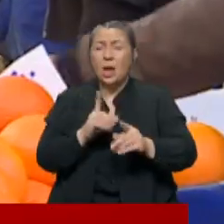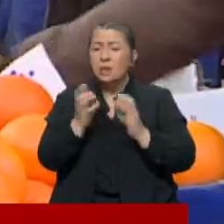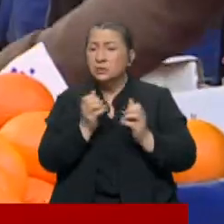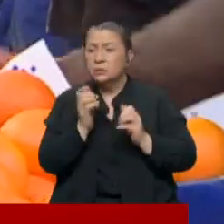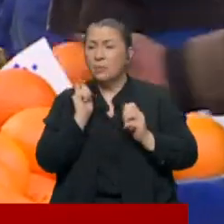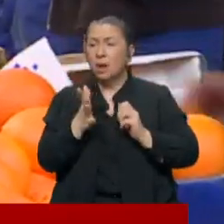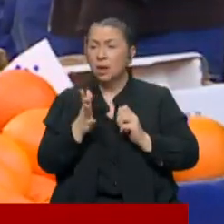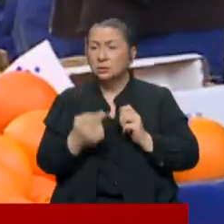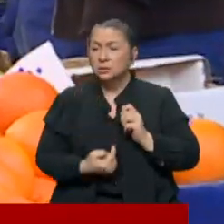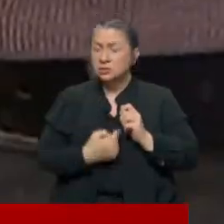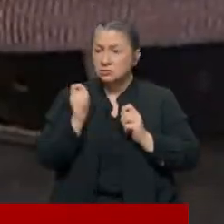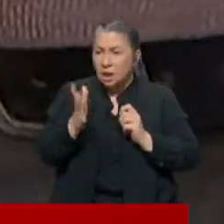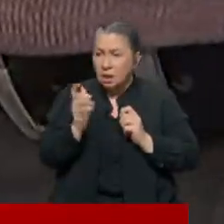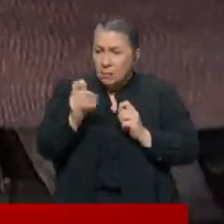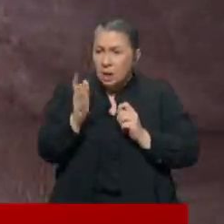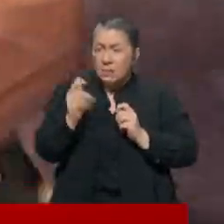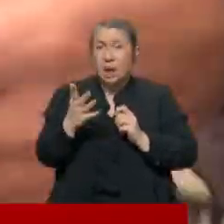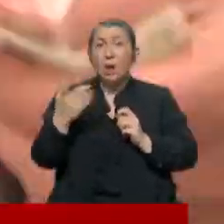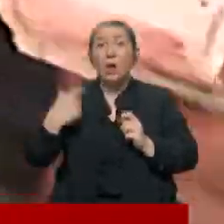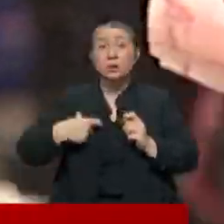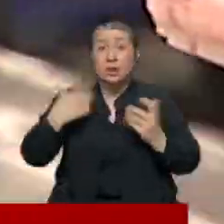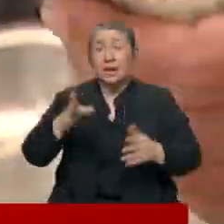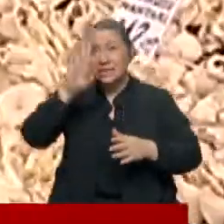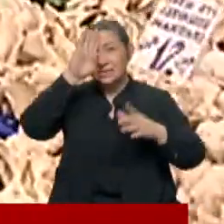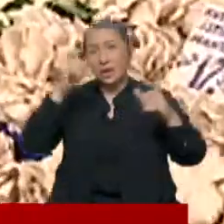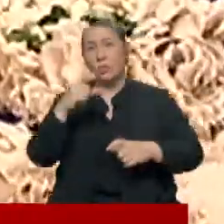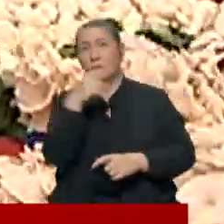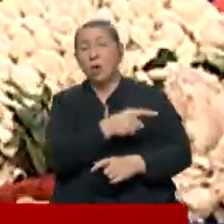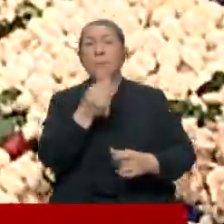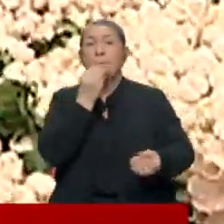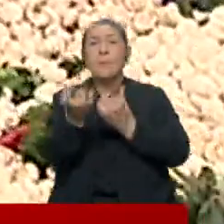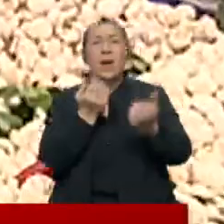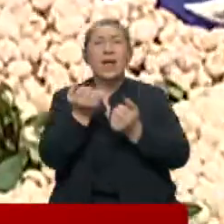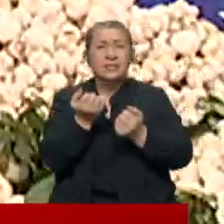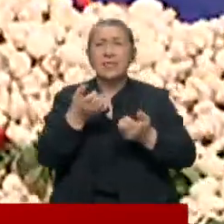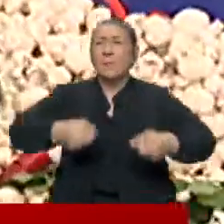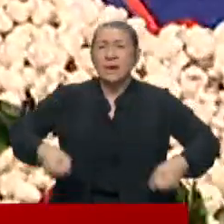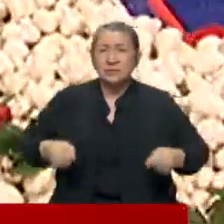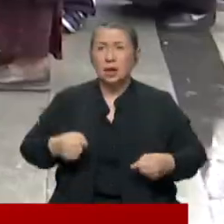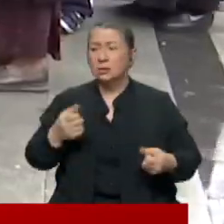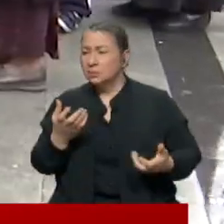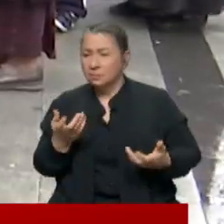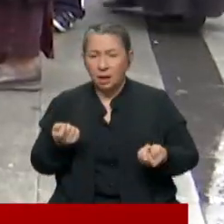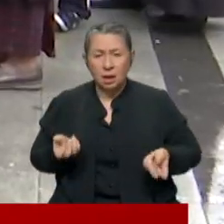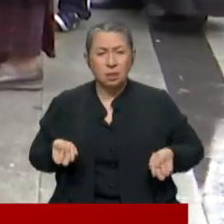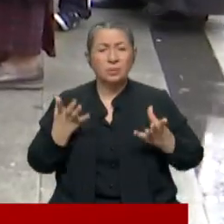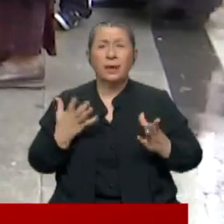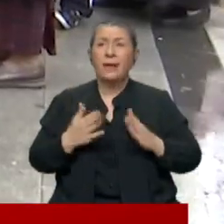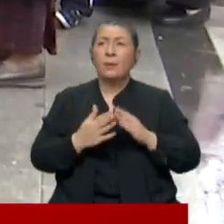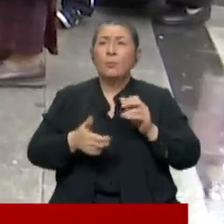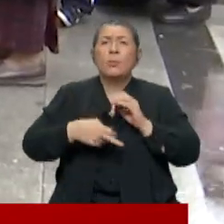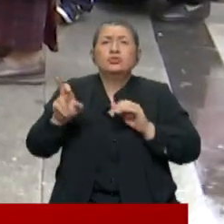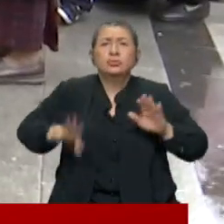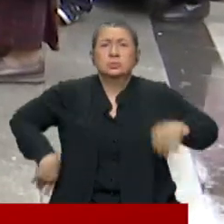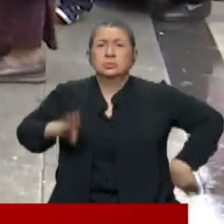öncekinden daha fazla hissediyor pahalılığı. Özellikle de İstanbul'da. Marketten, pazardan eli boş ayrılıyor. Daha ucuz ekmek